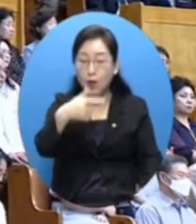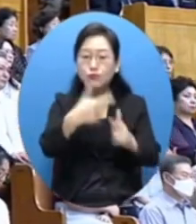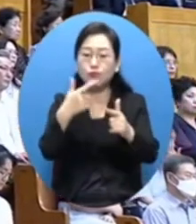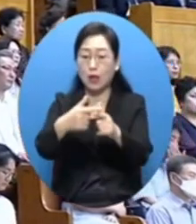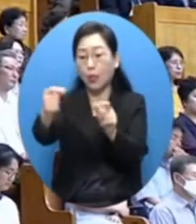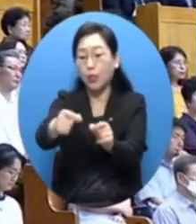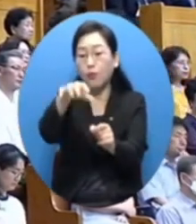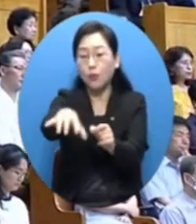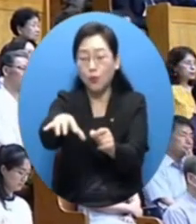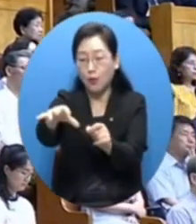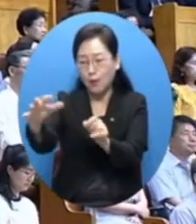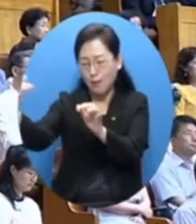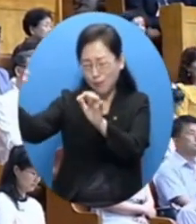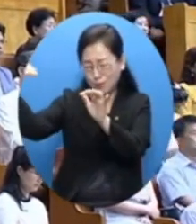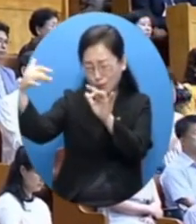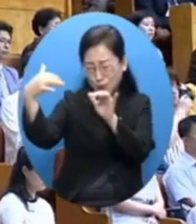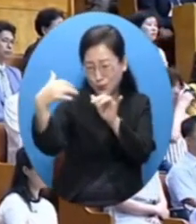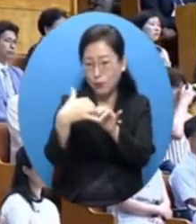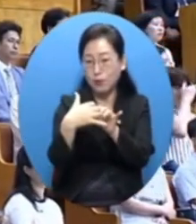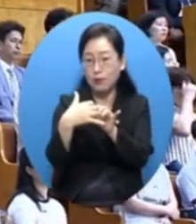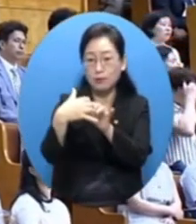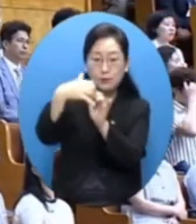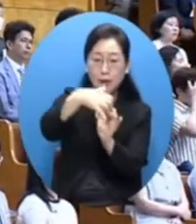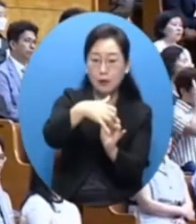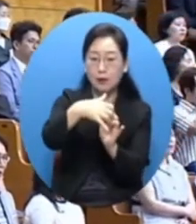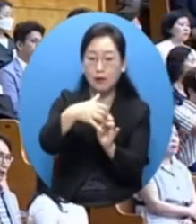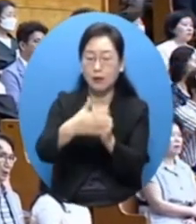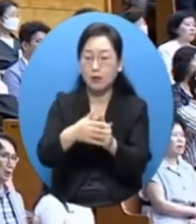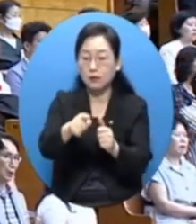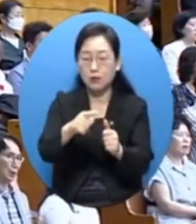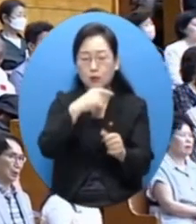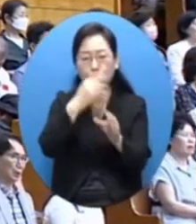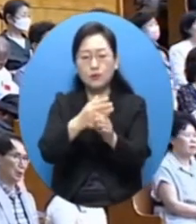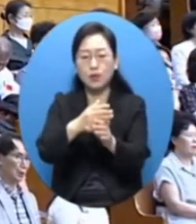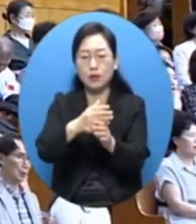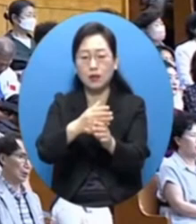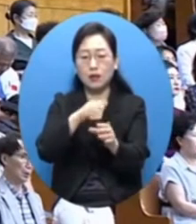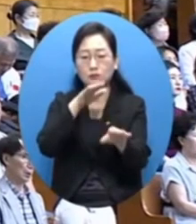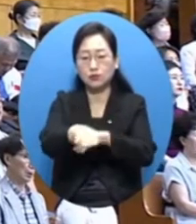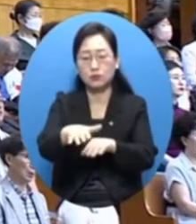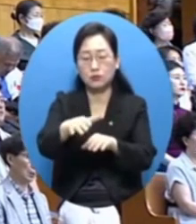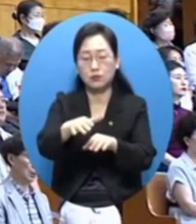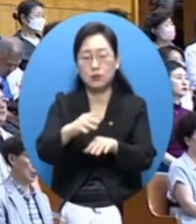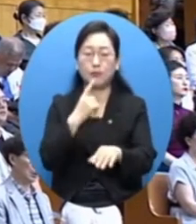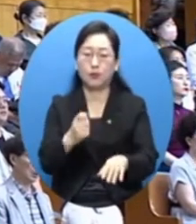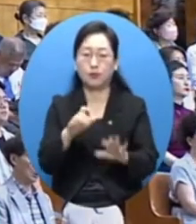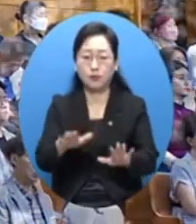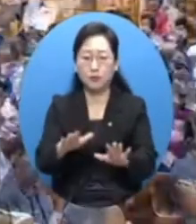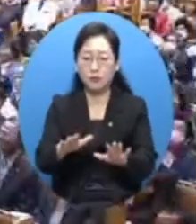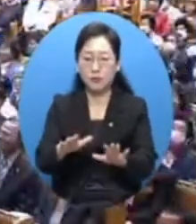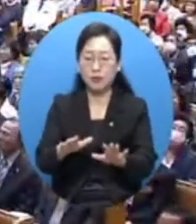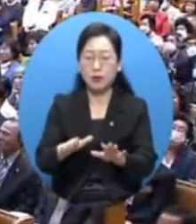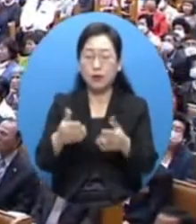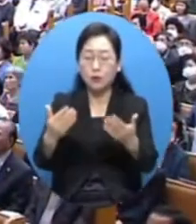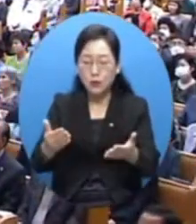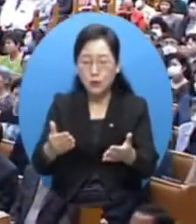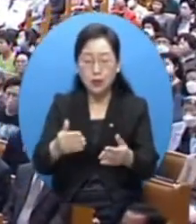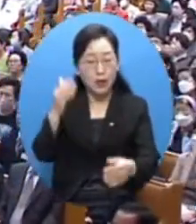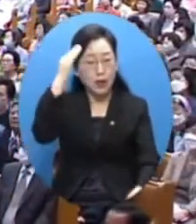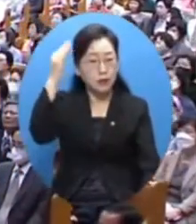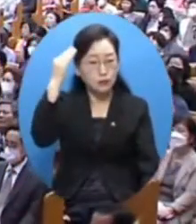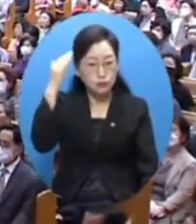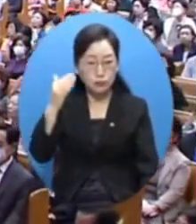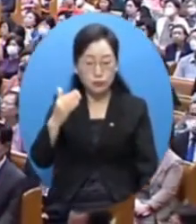풍전등화의 위기에 빠졌습니다. 이때 6.25 전쟁 직후 남한과 북한에서 내려온 기독교인들이 부산에